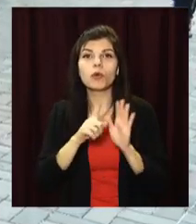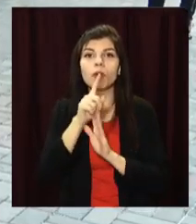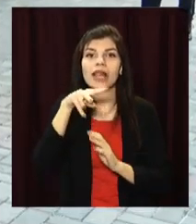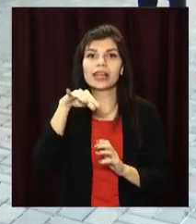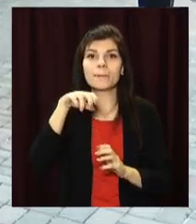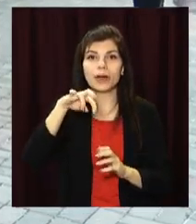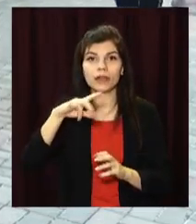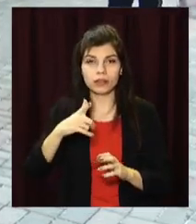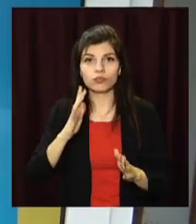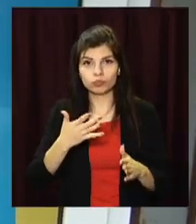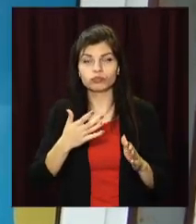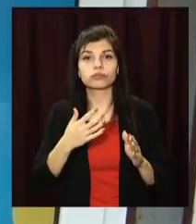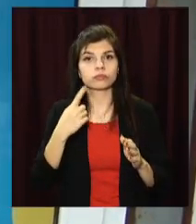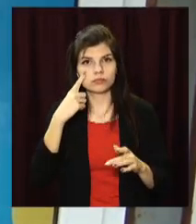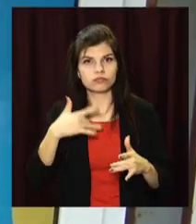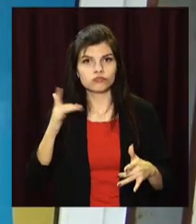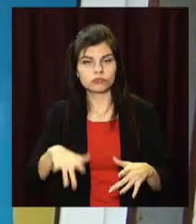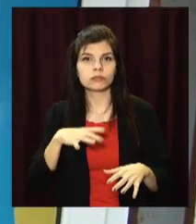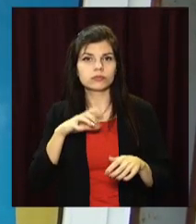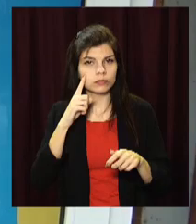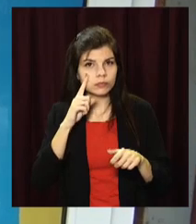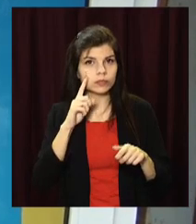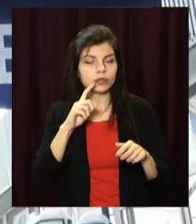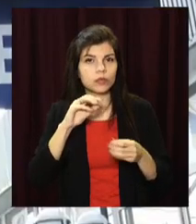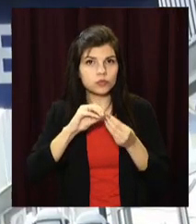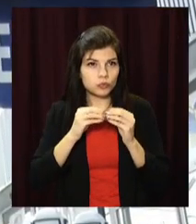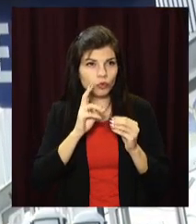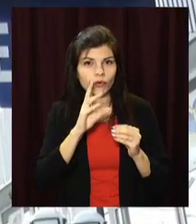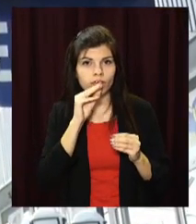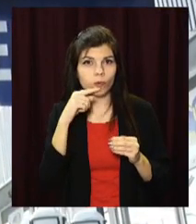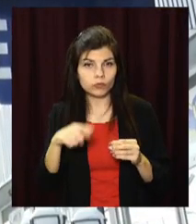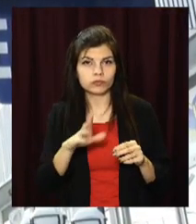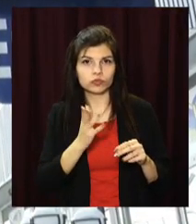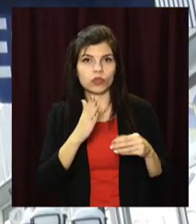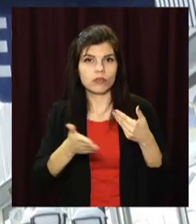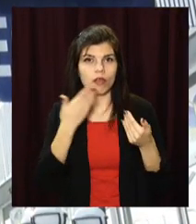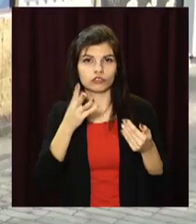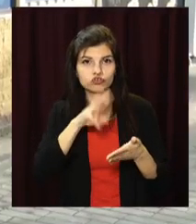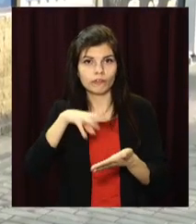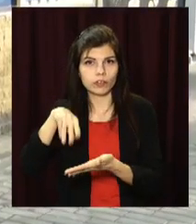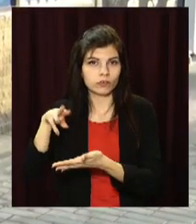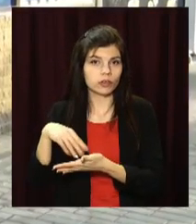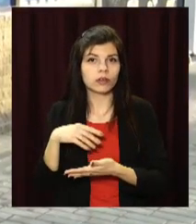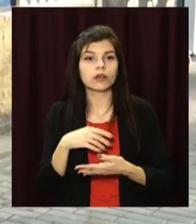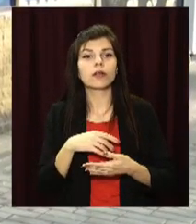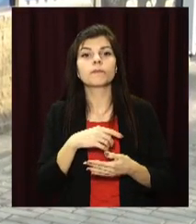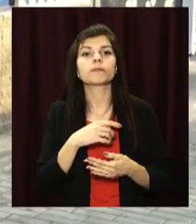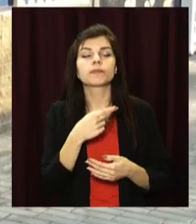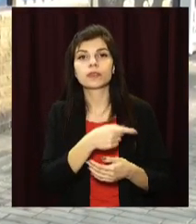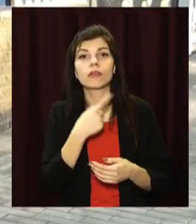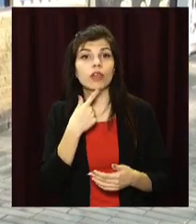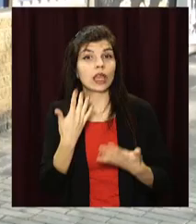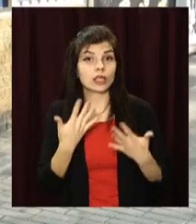2022 року. Втім, за словами мовного омбудсмена Тараса Кременя, каратимуть лише тих, на кого відвідувачі напишуть щонайменше